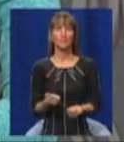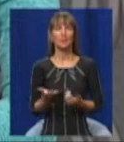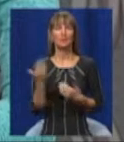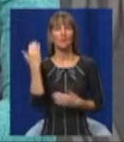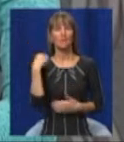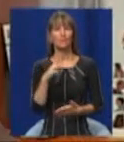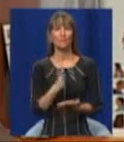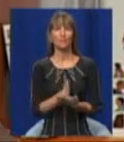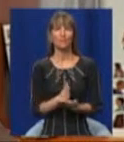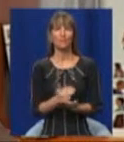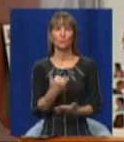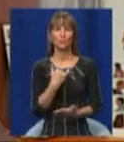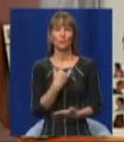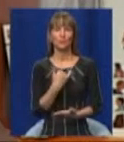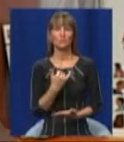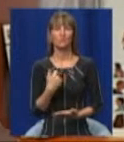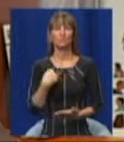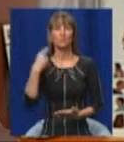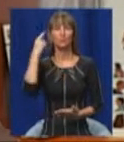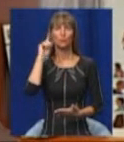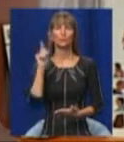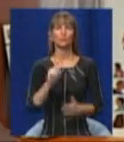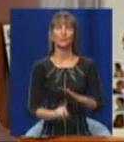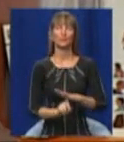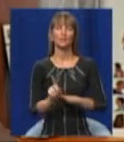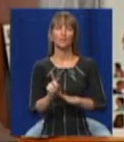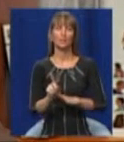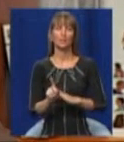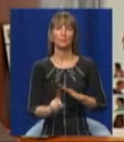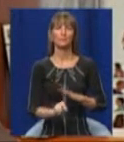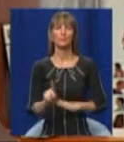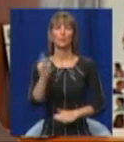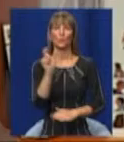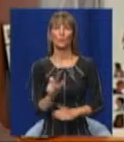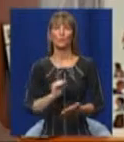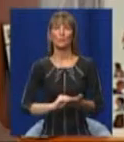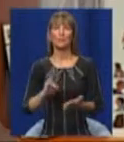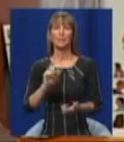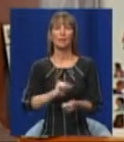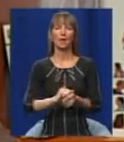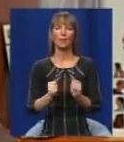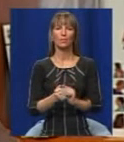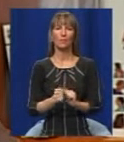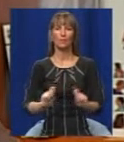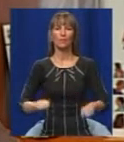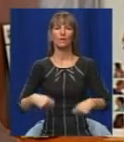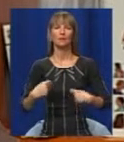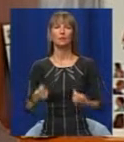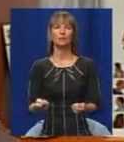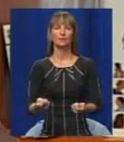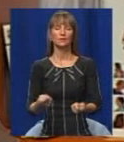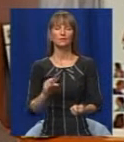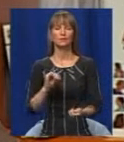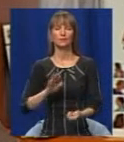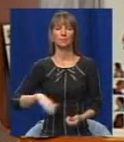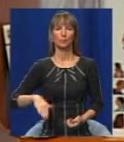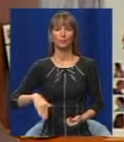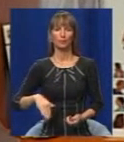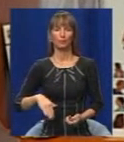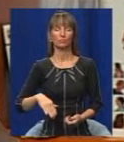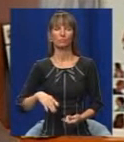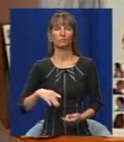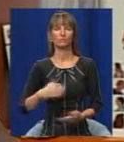існує у нас? Ну, мені кажется, що спочатку почали люди писати на камнях, там передавати все. І потім так все добралось